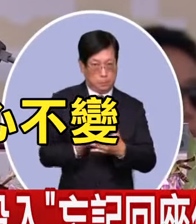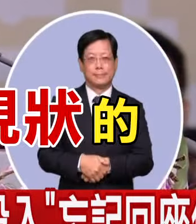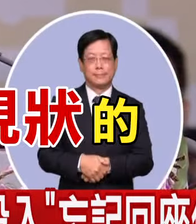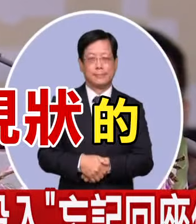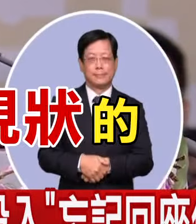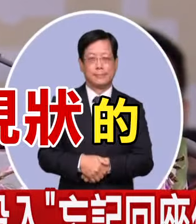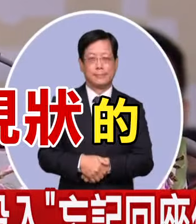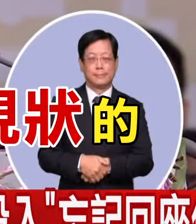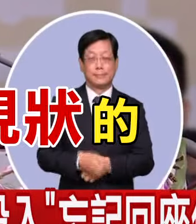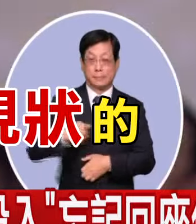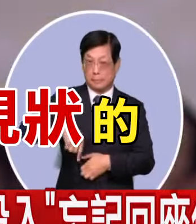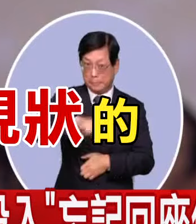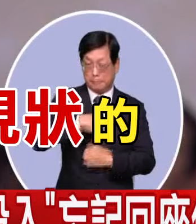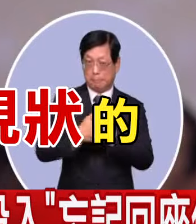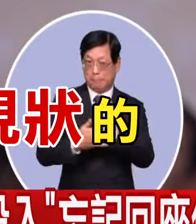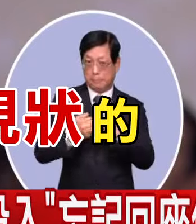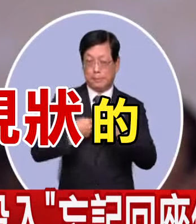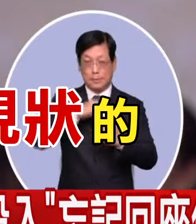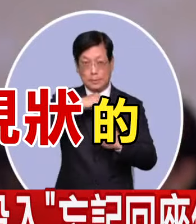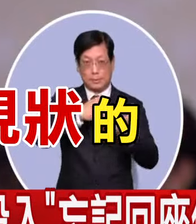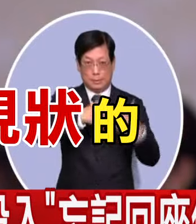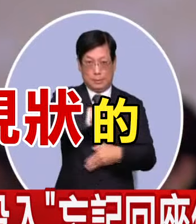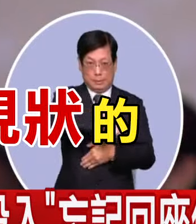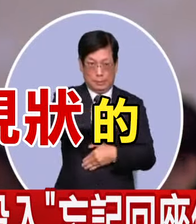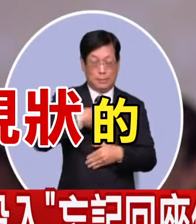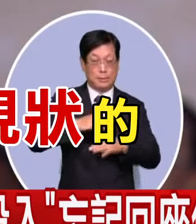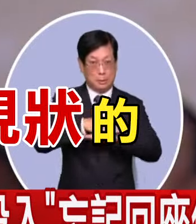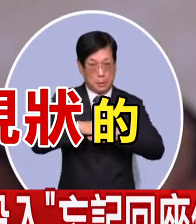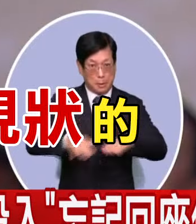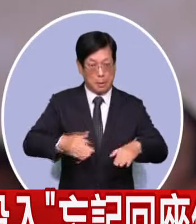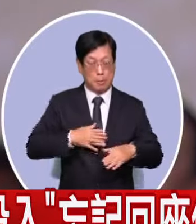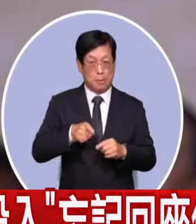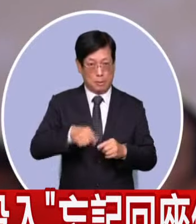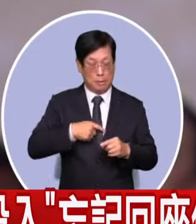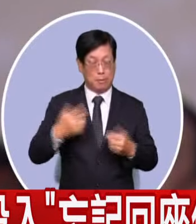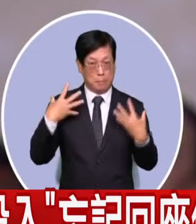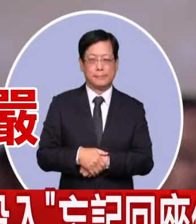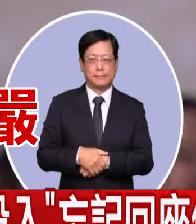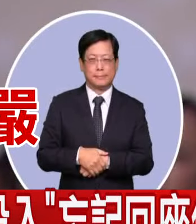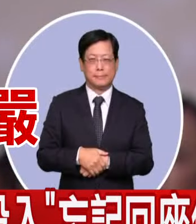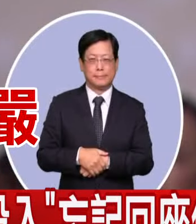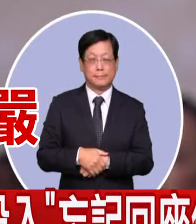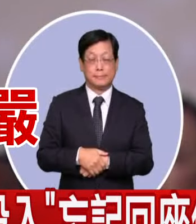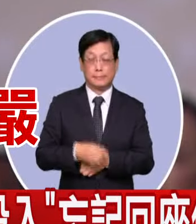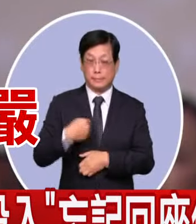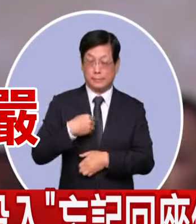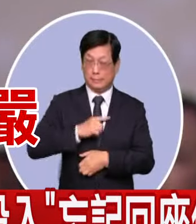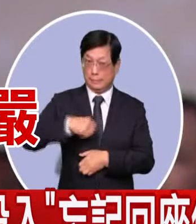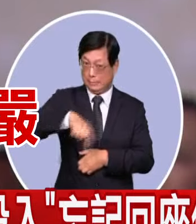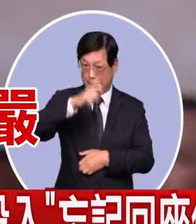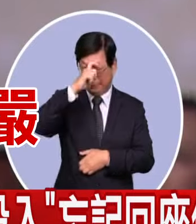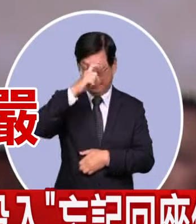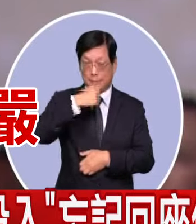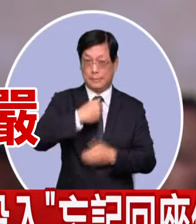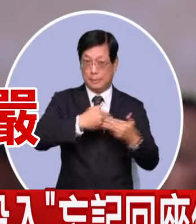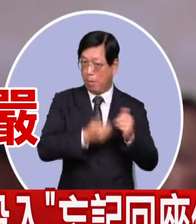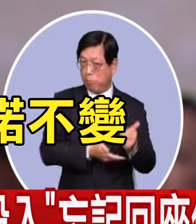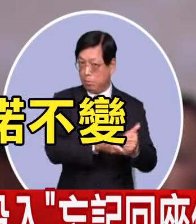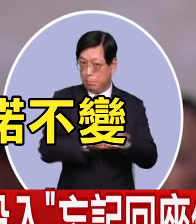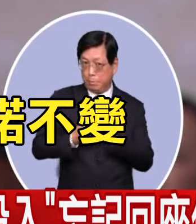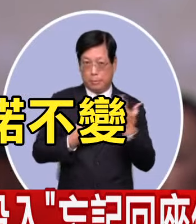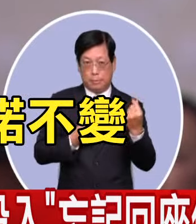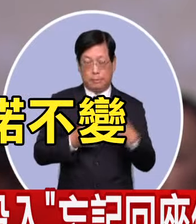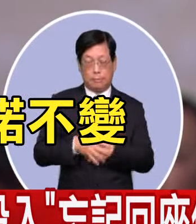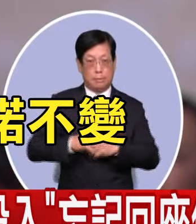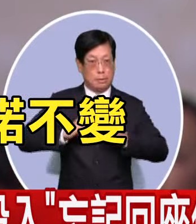变，我们维持台海和平稳定的现状的努力不变，我们希望两岸对等尊严、